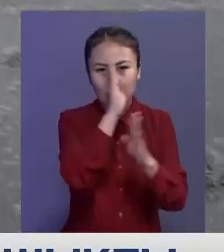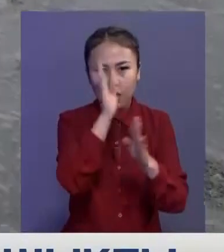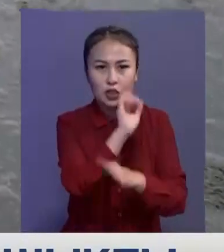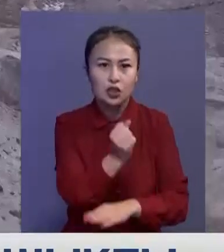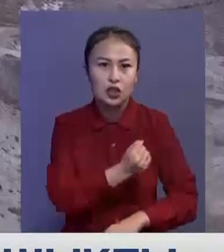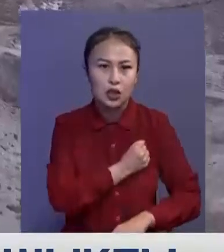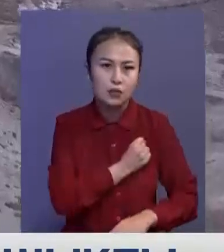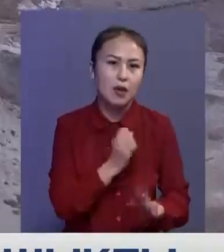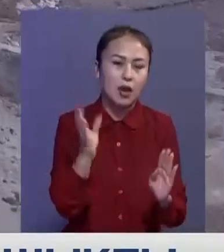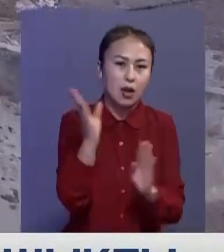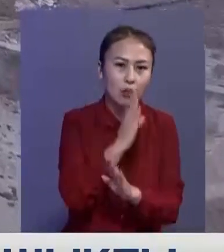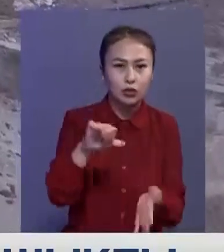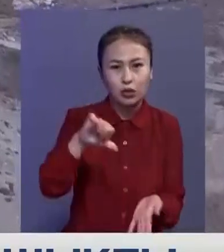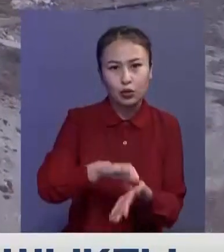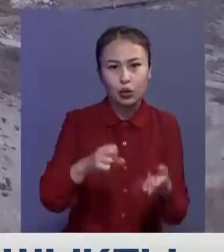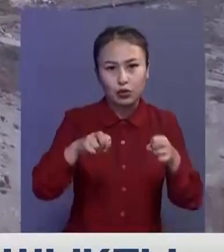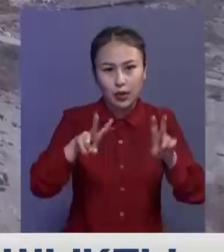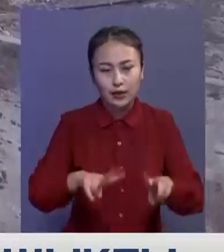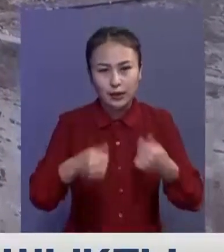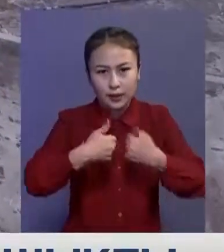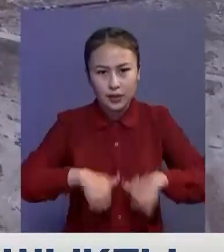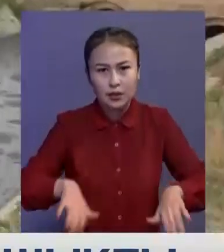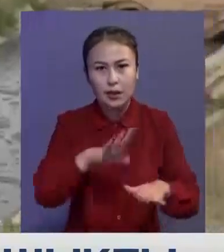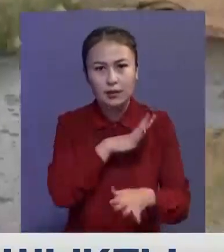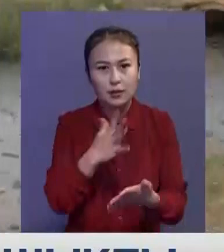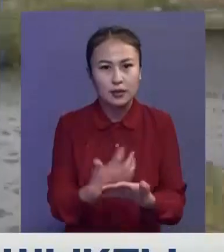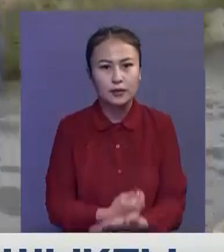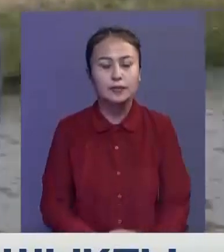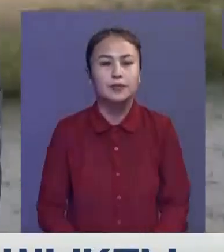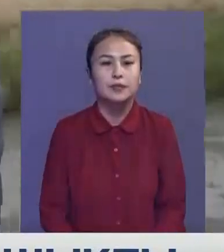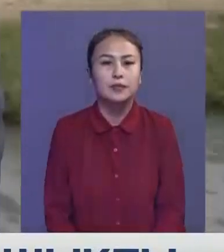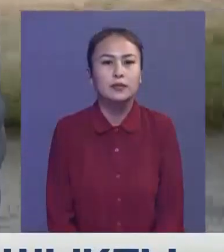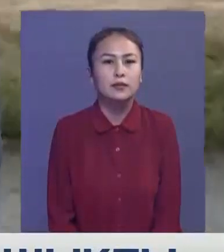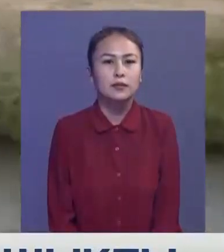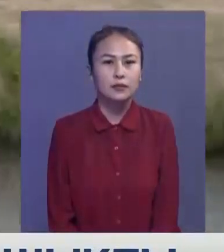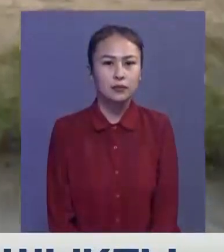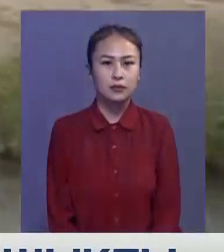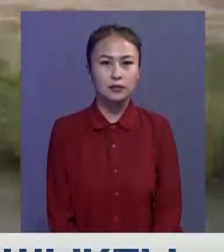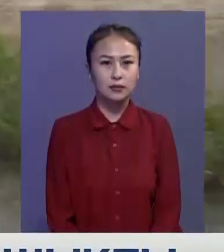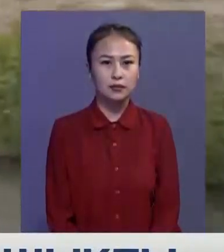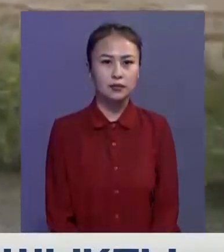себебін табиғат жанашырлары мен экологтардан құрылған арнайы комиссия анықтайды.